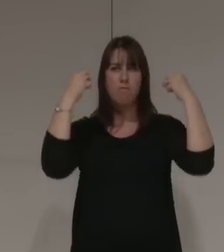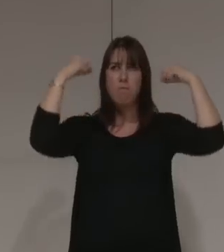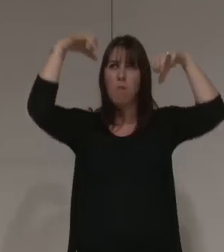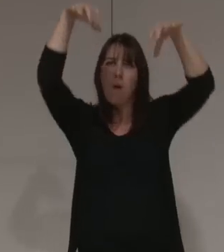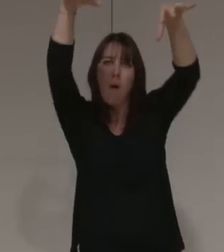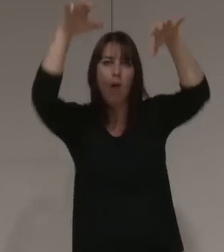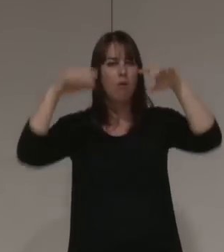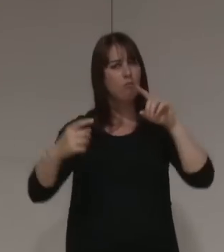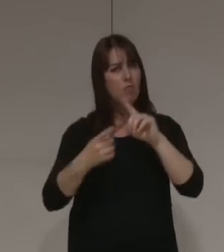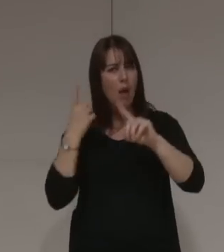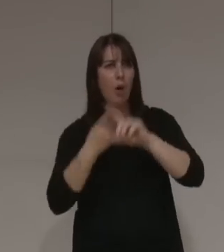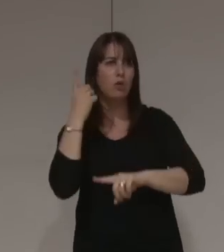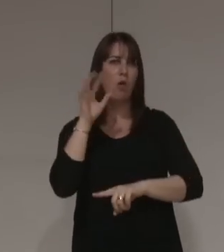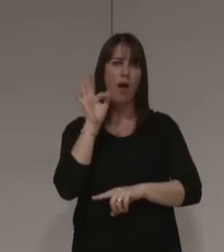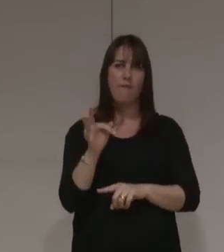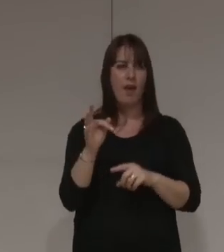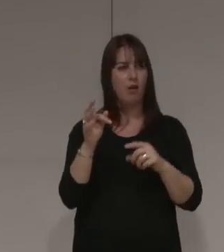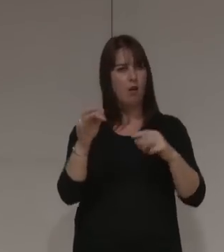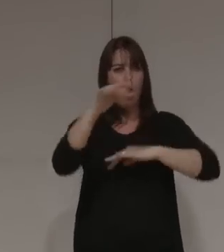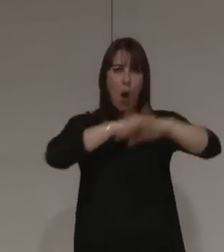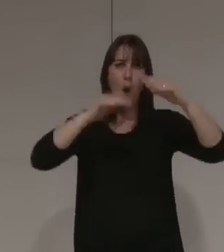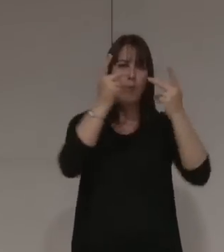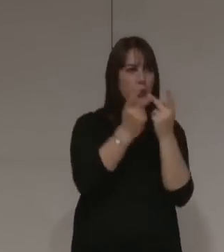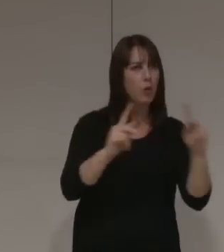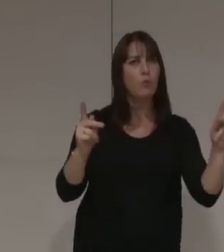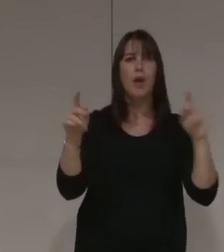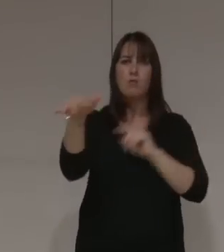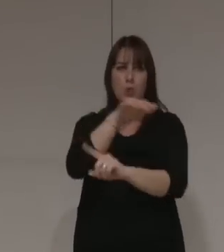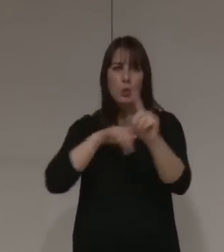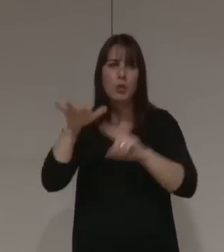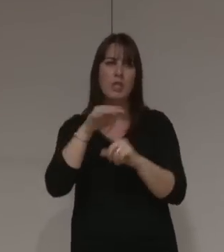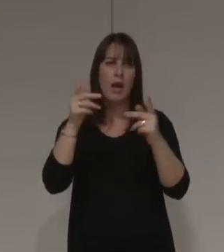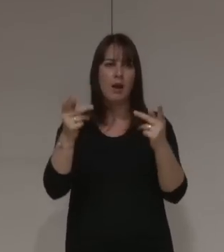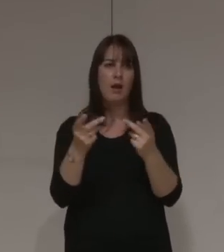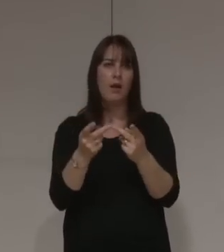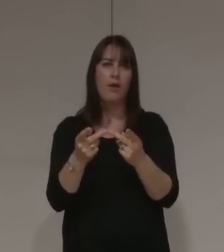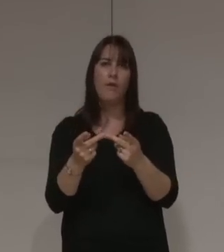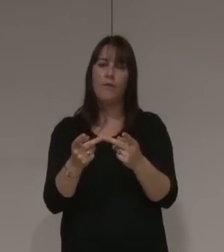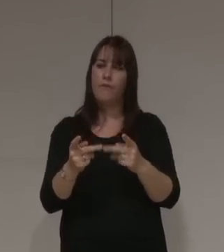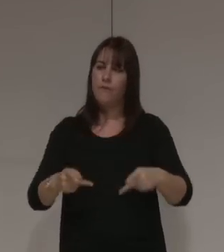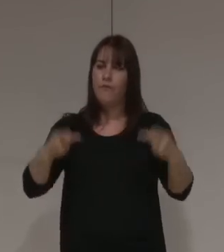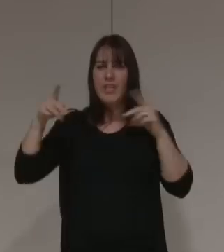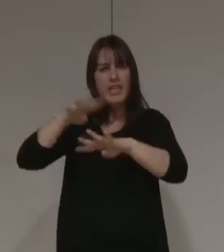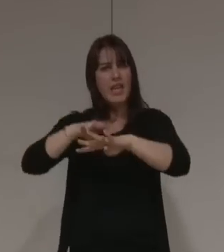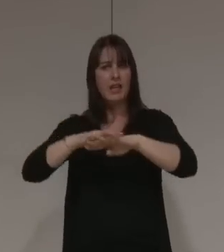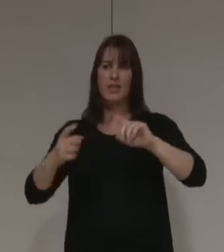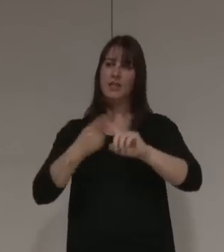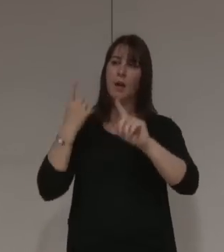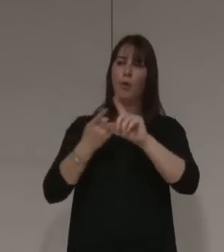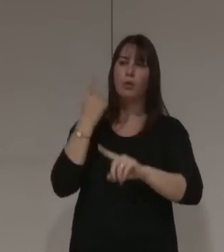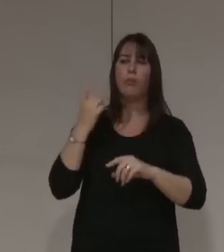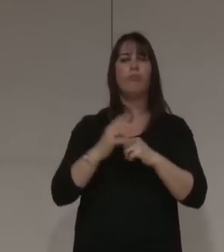des ambiances urbaines de la vie sociale et de la vie des quartiers tout simplement nous souitons aussi